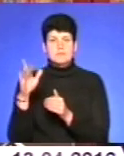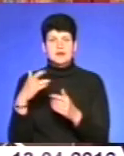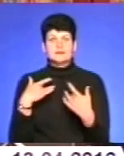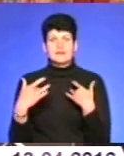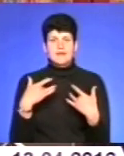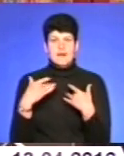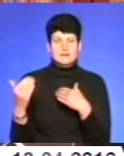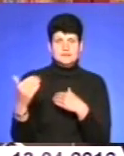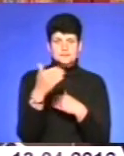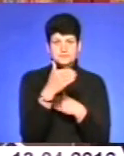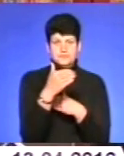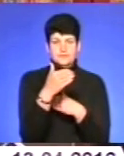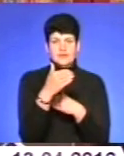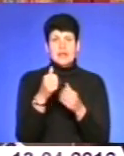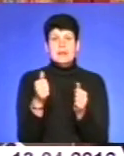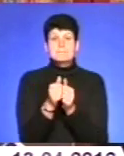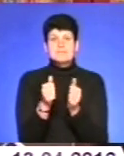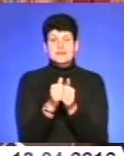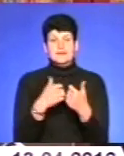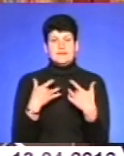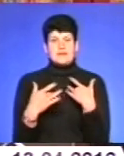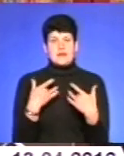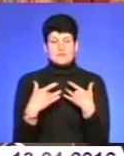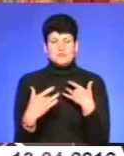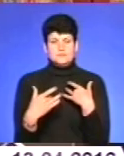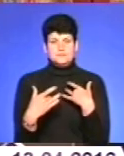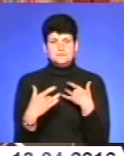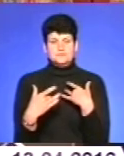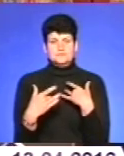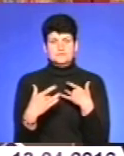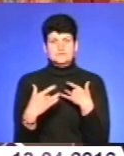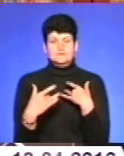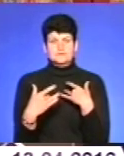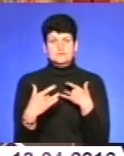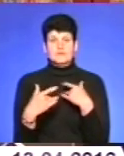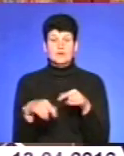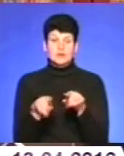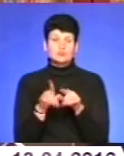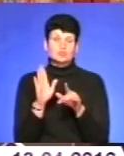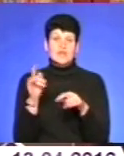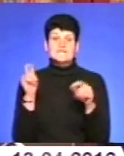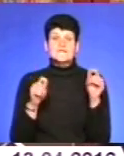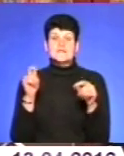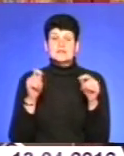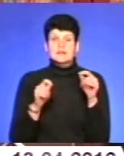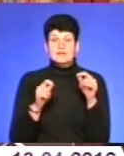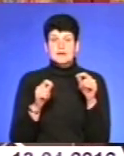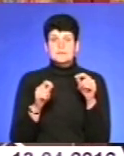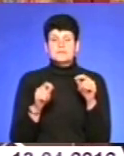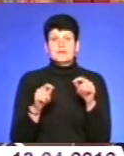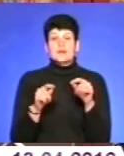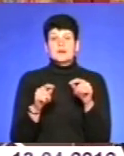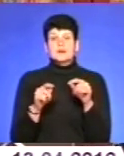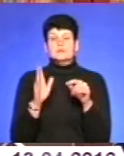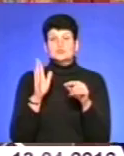за особливості, якраз саме біля драмтеатру, в контексті також фестивалю, який зараз екумінічного